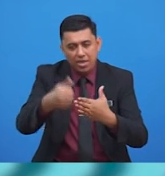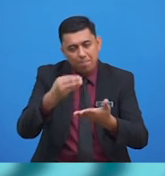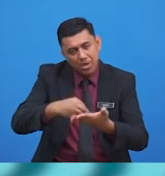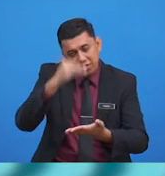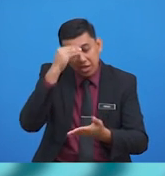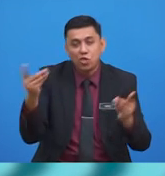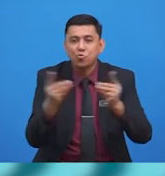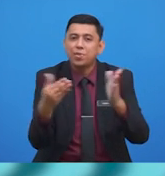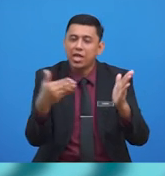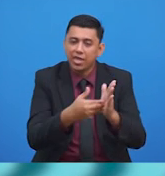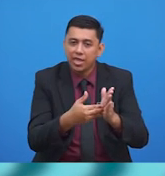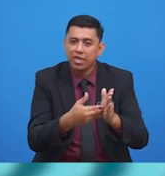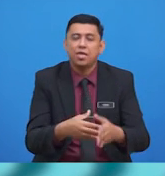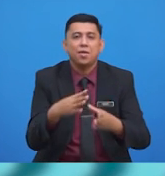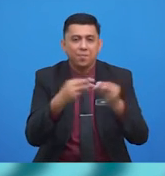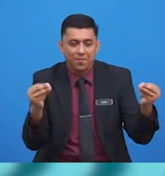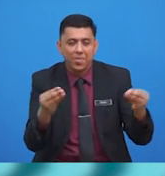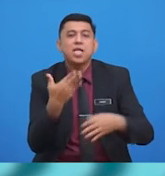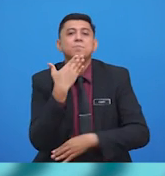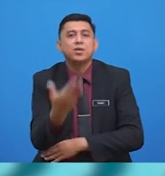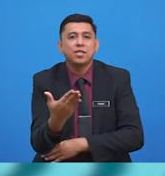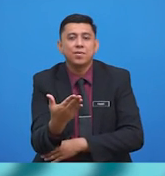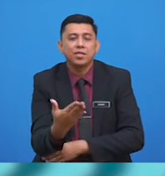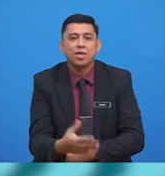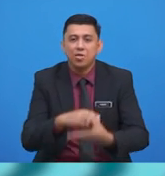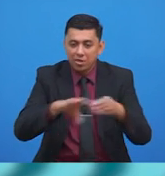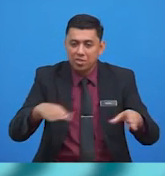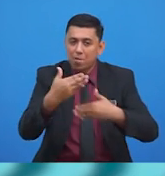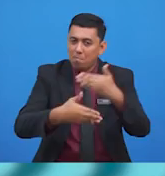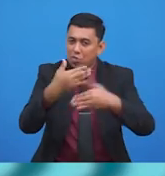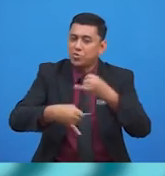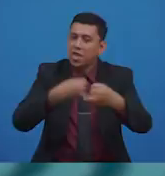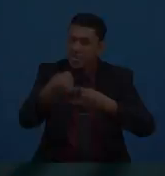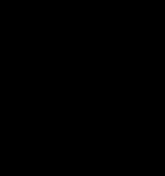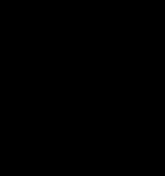ini. Jumpa lagi. Sekian. Terima kasih. Selamat maju jaya.